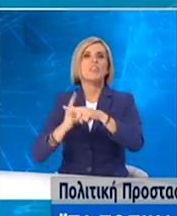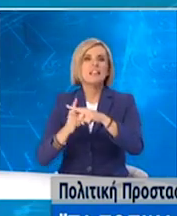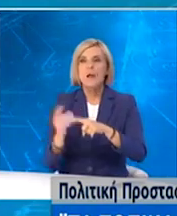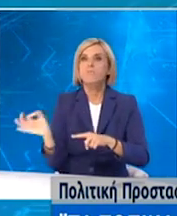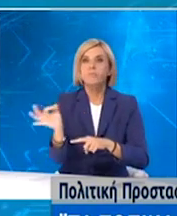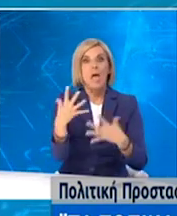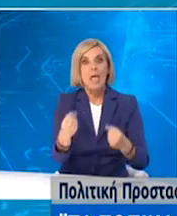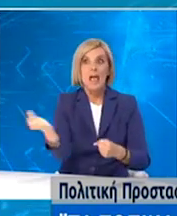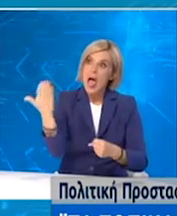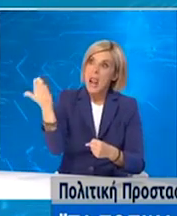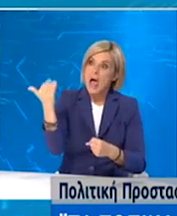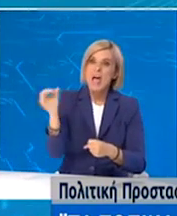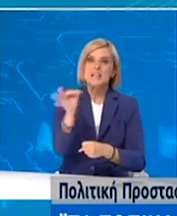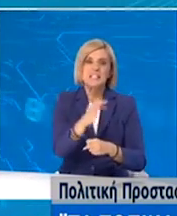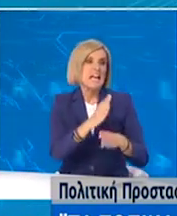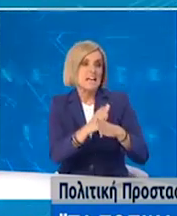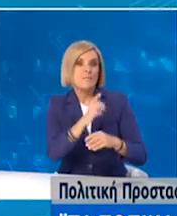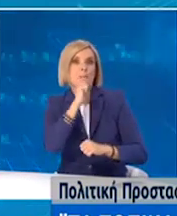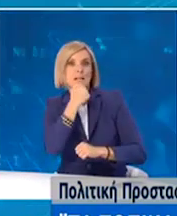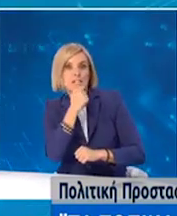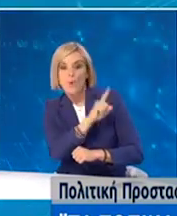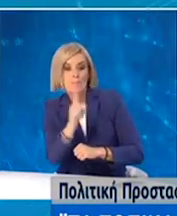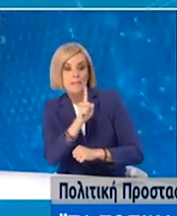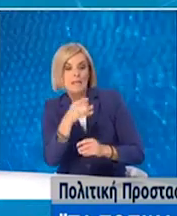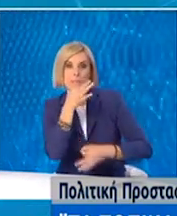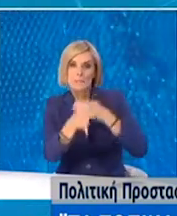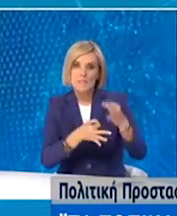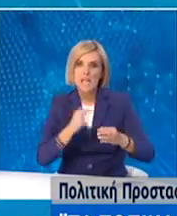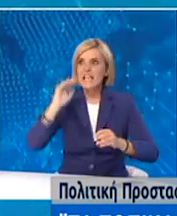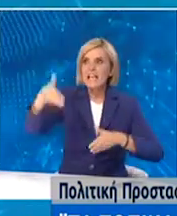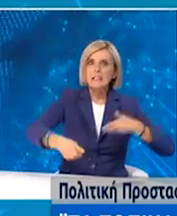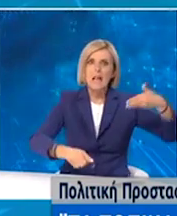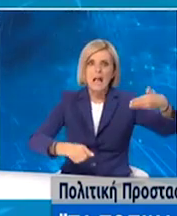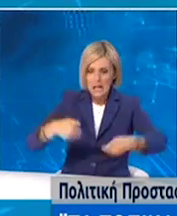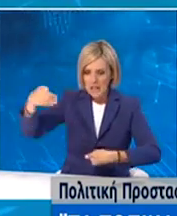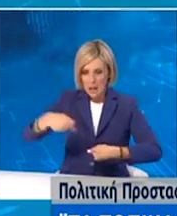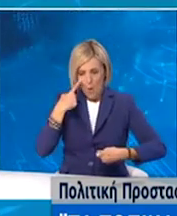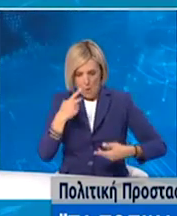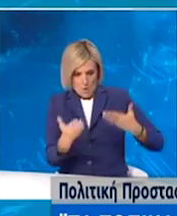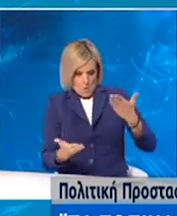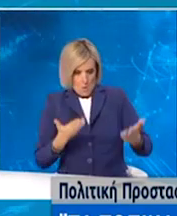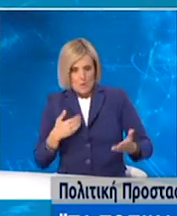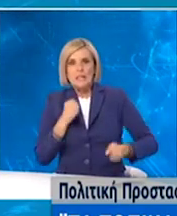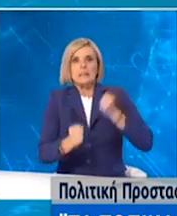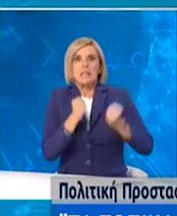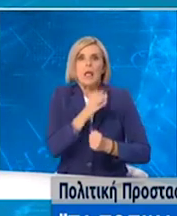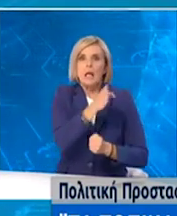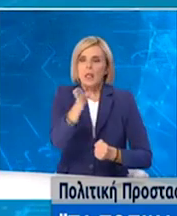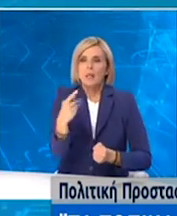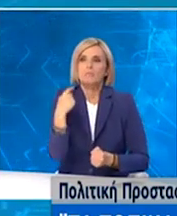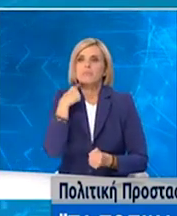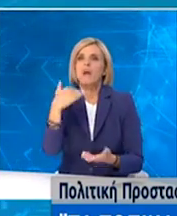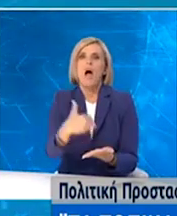νησιά, τα οποία τα κρύβουν, δεν τα παρουσιάζουν. Πιστέψτε με, κάθε φορά που συνέβη αυτό, τουλάχιστον σε 4 διαφορετικές περιπτώσεις